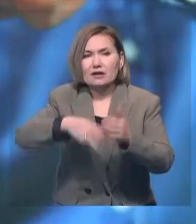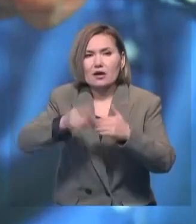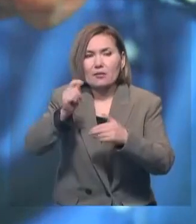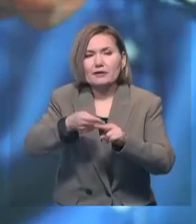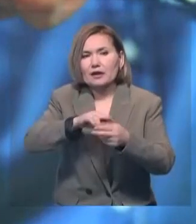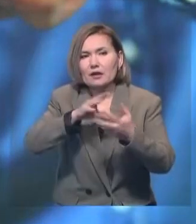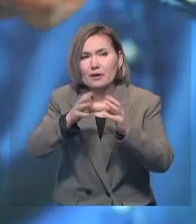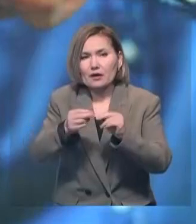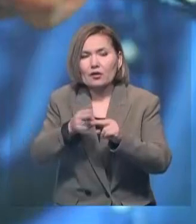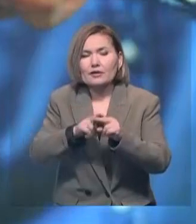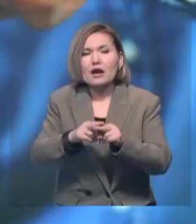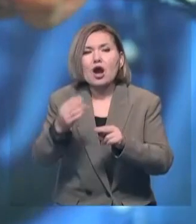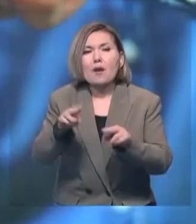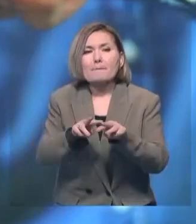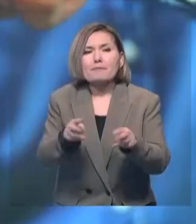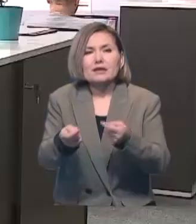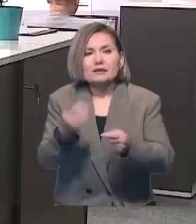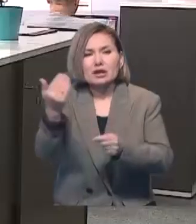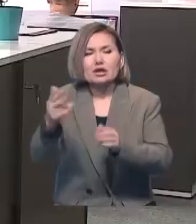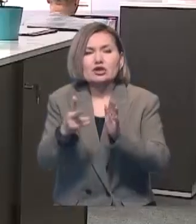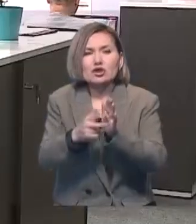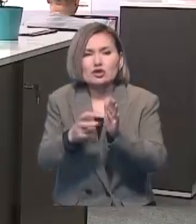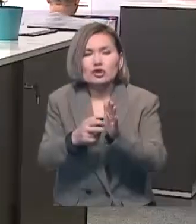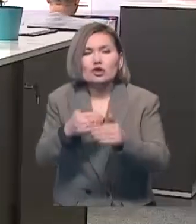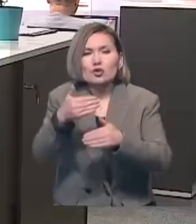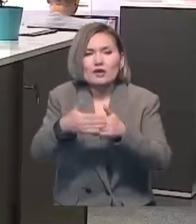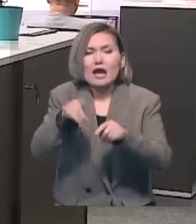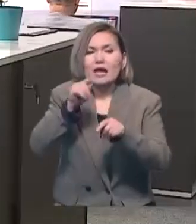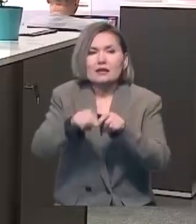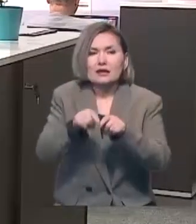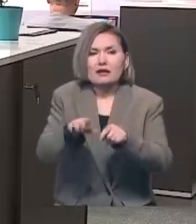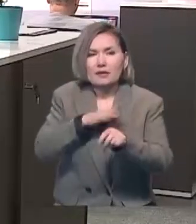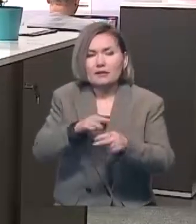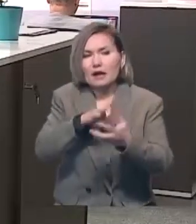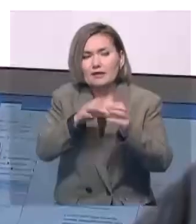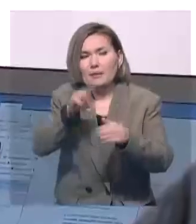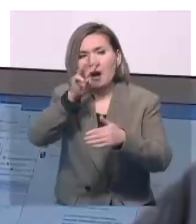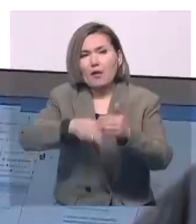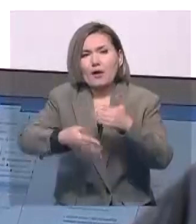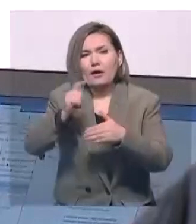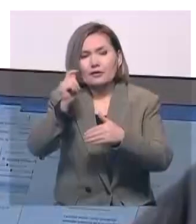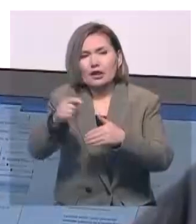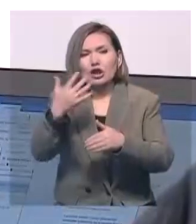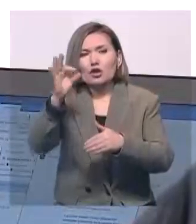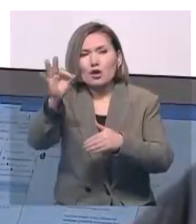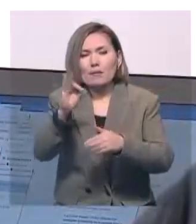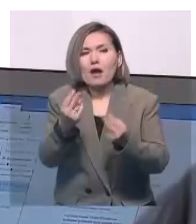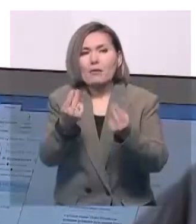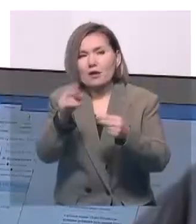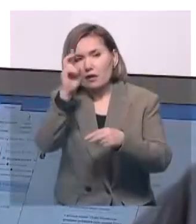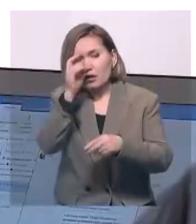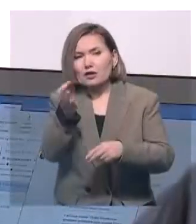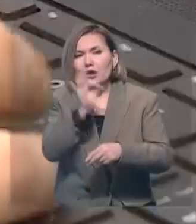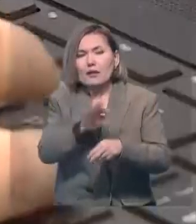даму, инновациялар және аэроғаш өнеркәсібі министрлігі 800-ге жуық тексеріс жүргізді. Салынған айыппұлдың тең жартысы бюджетке